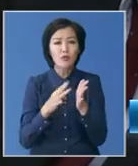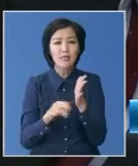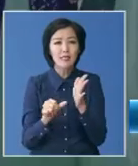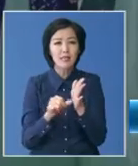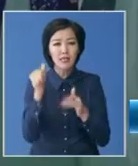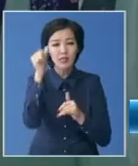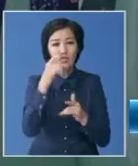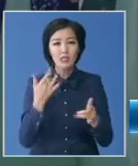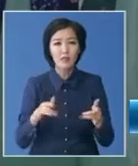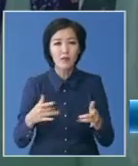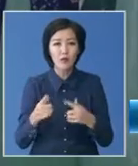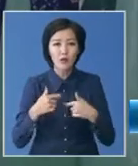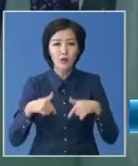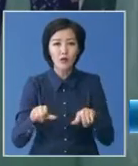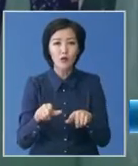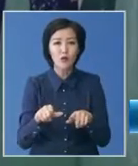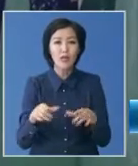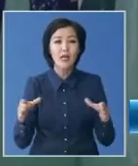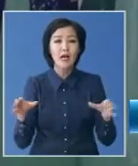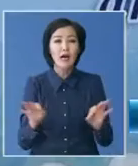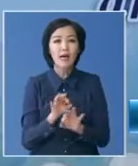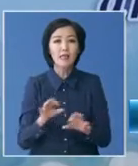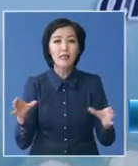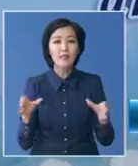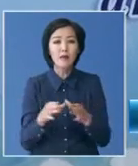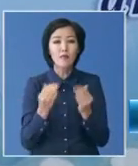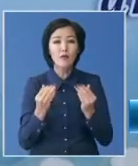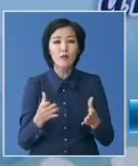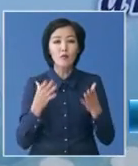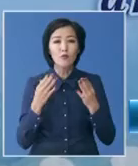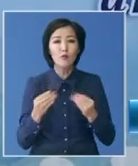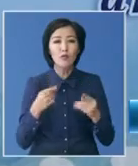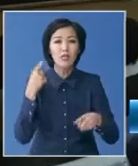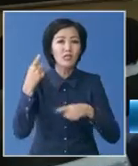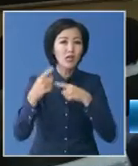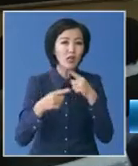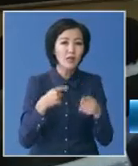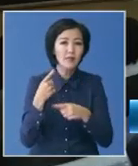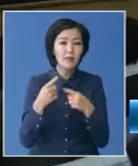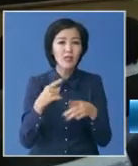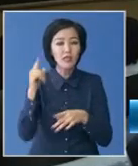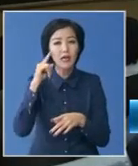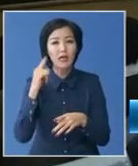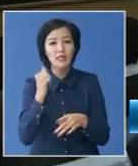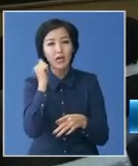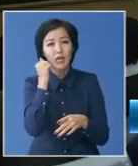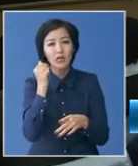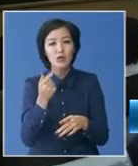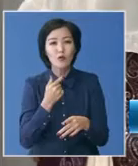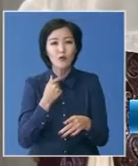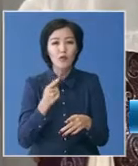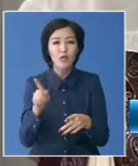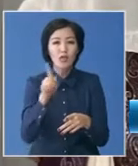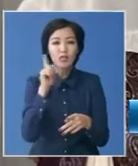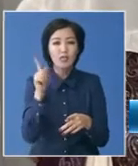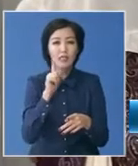жылы Жамбыл ауданында құрылған ағажелер ансамблі күні бүгінге дейін ғасырлар бойы жалғасып келе жатқан қазақ ағажелер үнін ұрпақ санасына